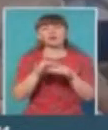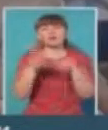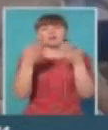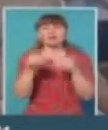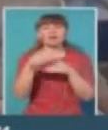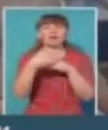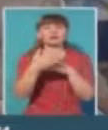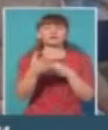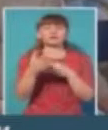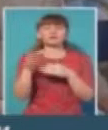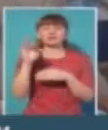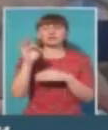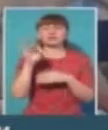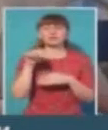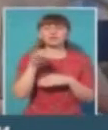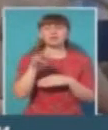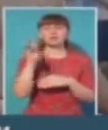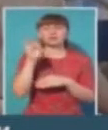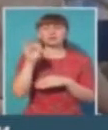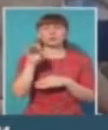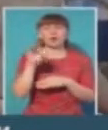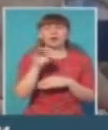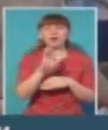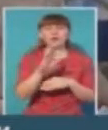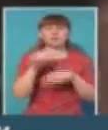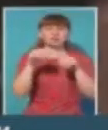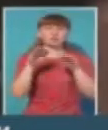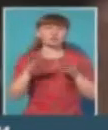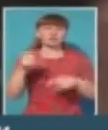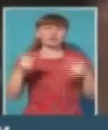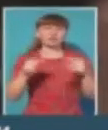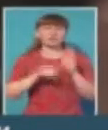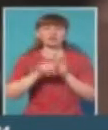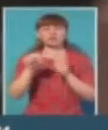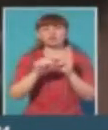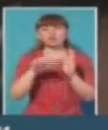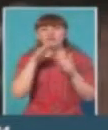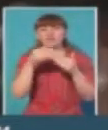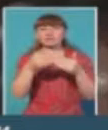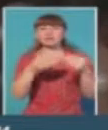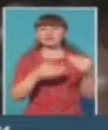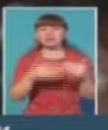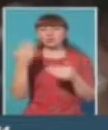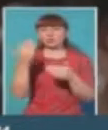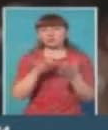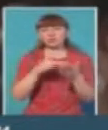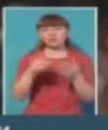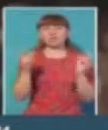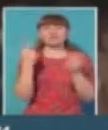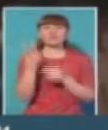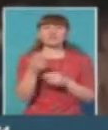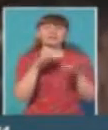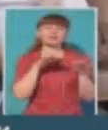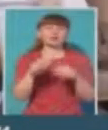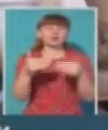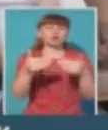дверей. Солдат Дудпаев, медиатор, мирить людей и решать конфликты начал 6 лет назад и не пожалел. На его счету уже более 200 дел, разрешенных до